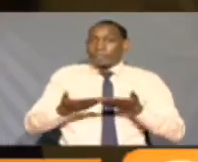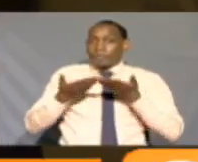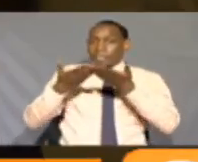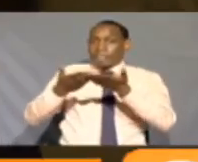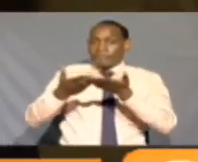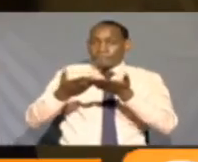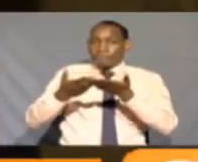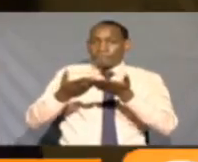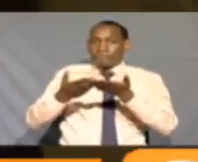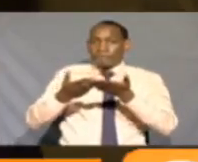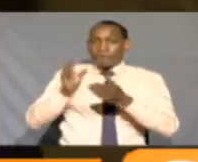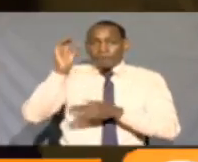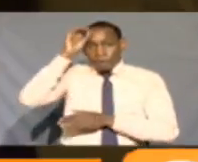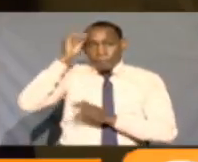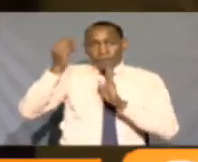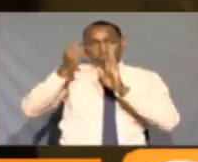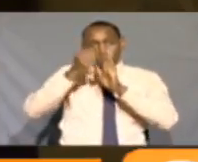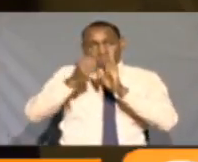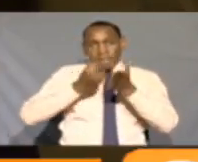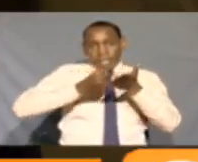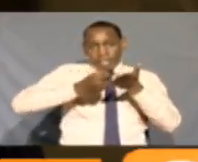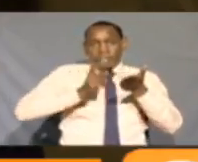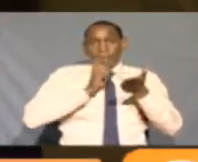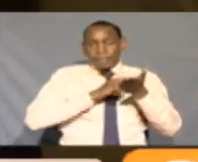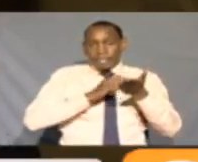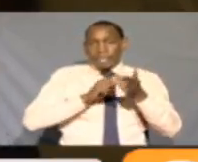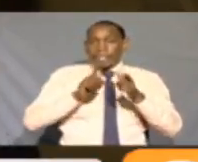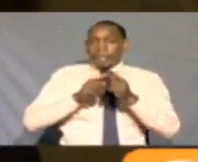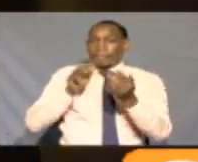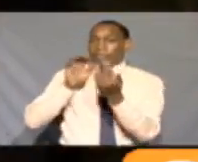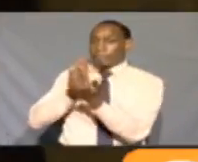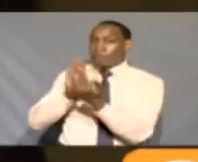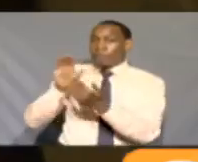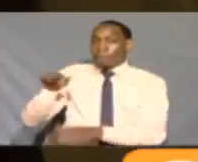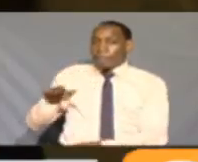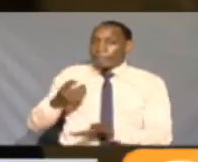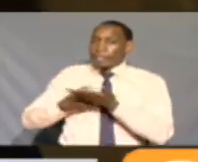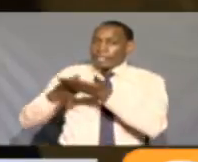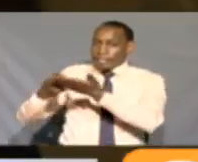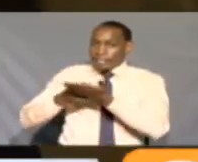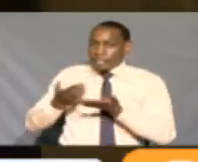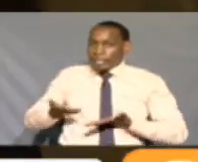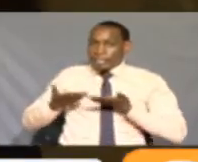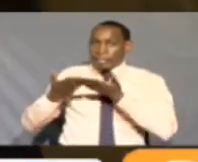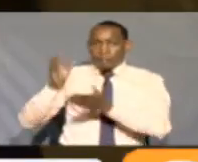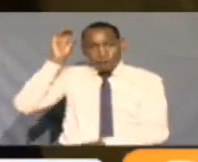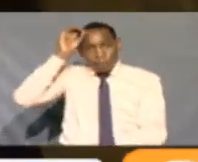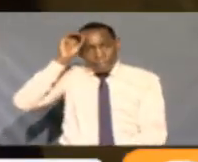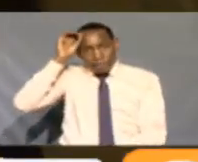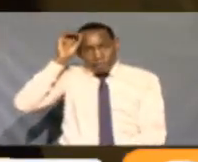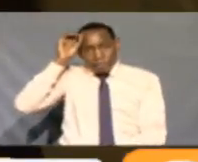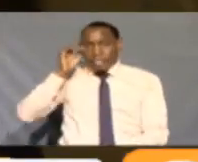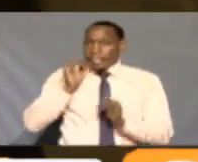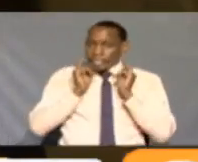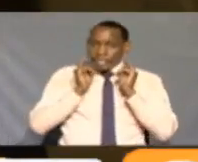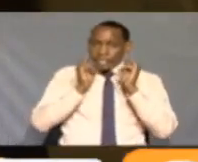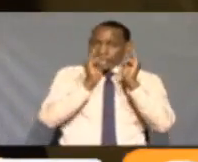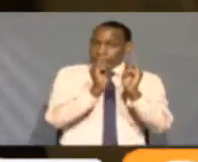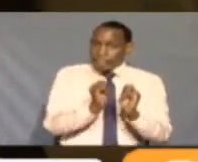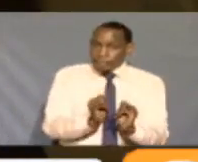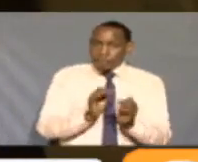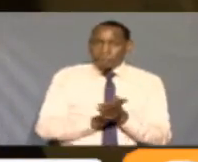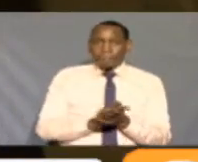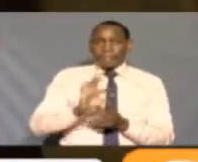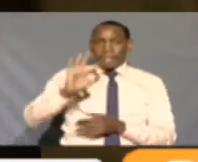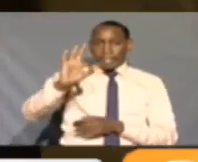kupeana memorandum ambayo imeandikwa ama ukafika hata pale na kuweza kuzungumza, kutoa maoni yako kibinafsi.